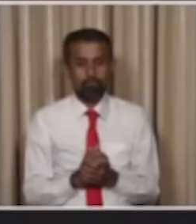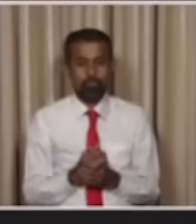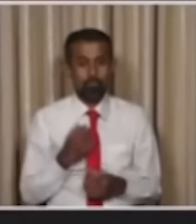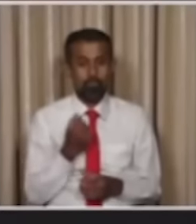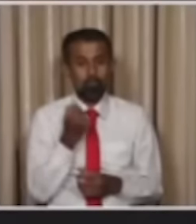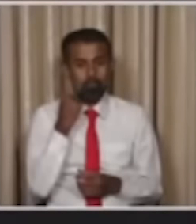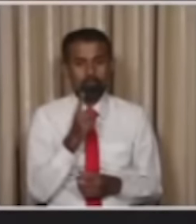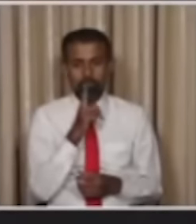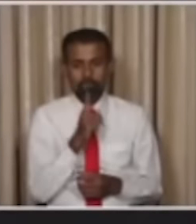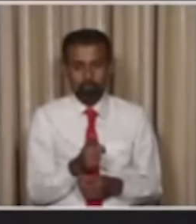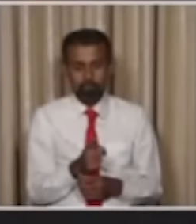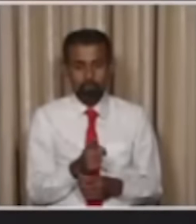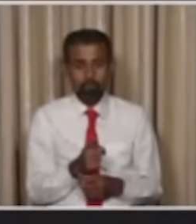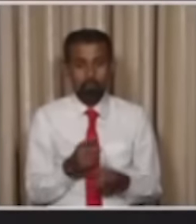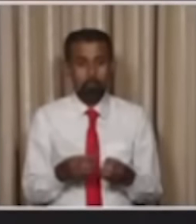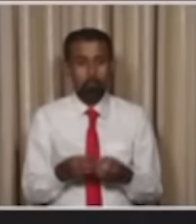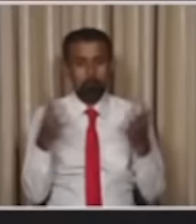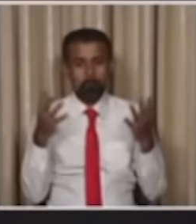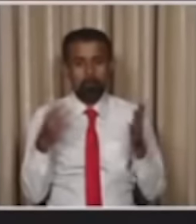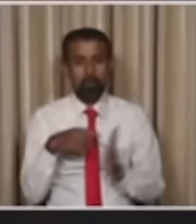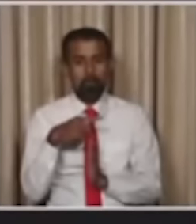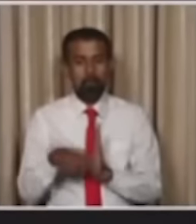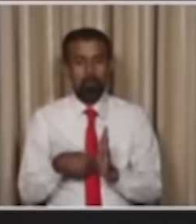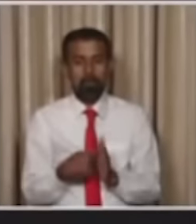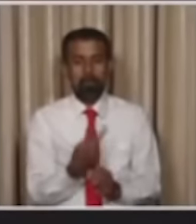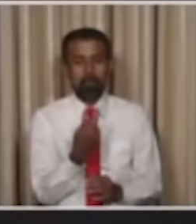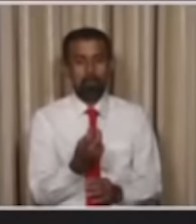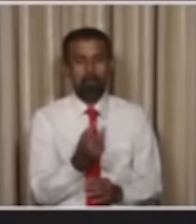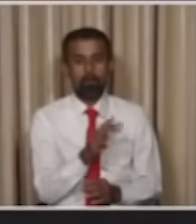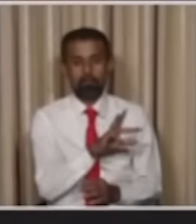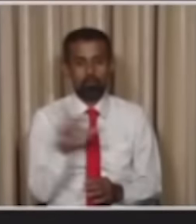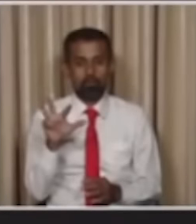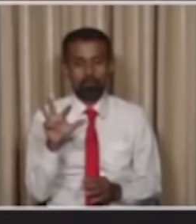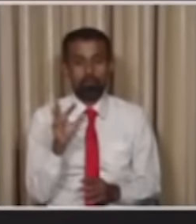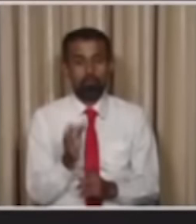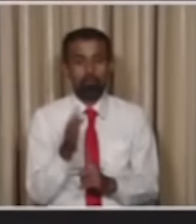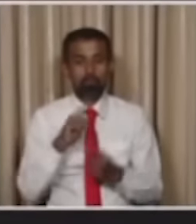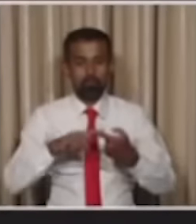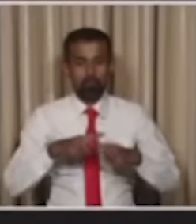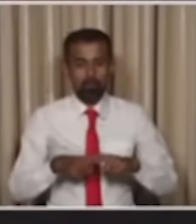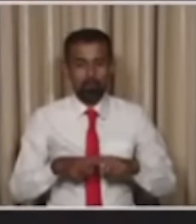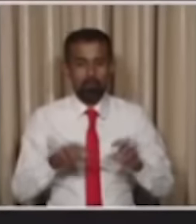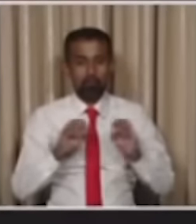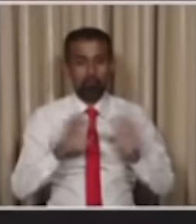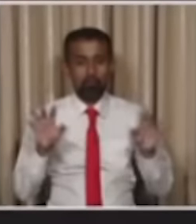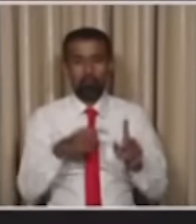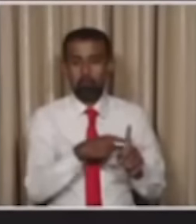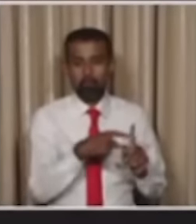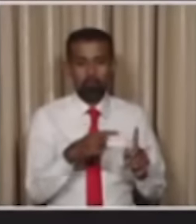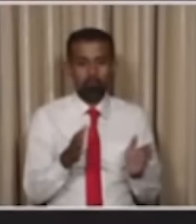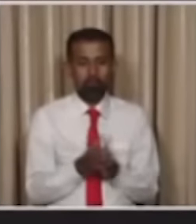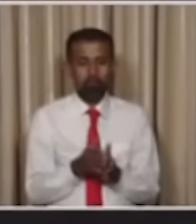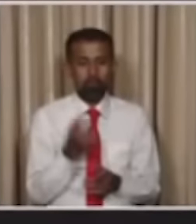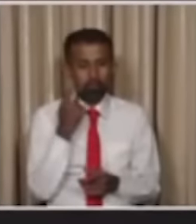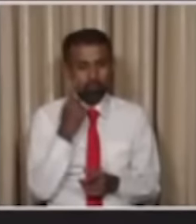යෝජනා කළේ මේ ප්‍රහාරය ලංකාවේ 2019 ජනාධිපතිවරණ කැම්පේන් එකේ කොටසක් කියලා හිතන්න